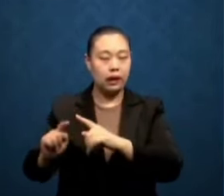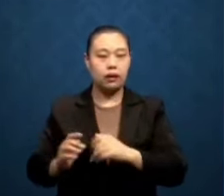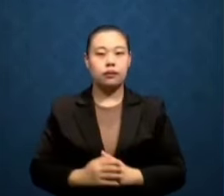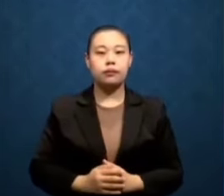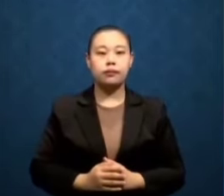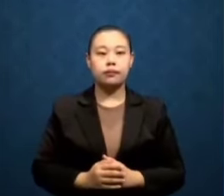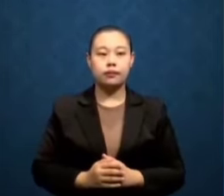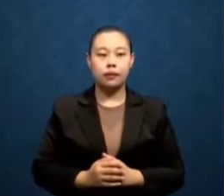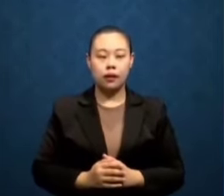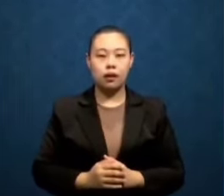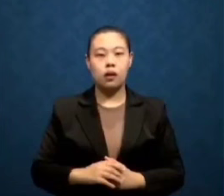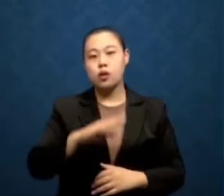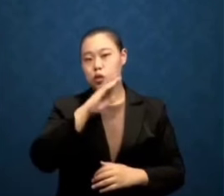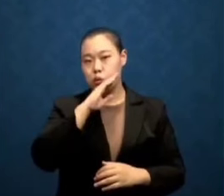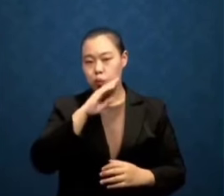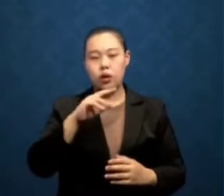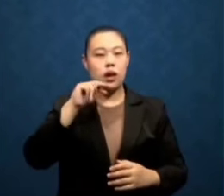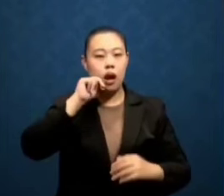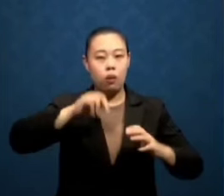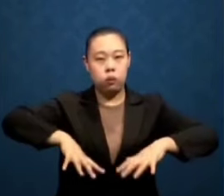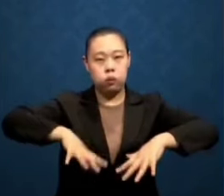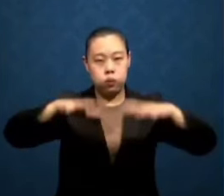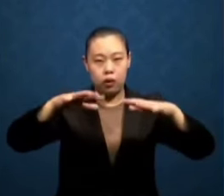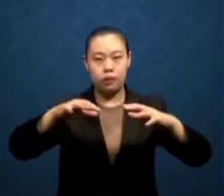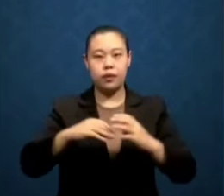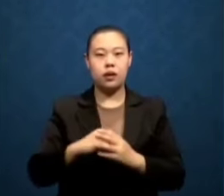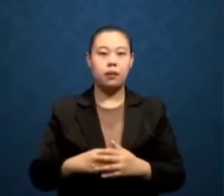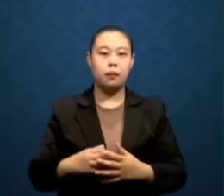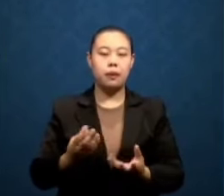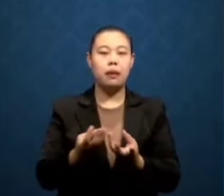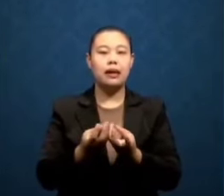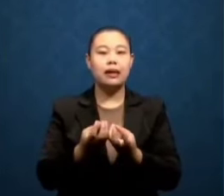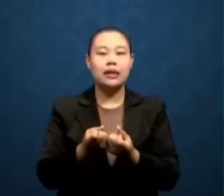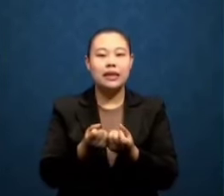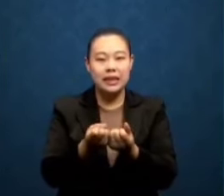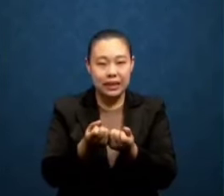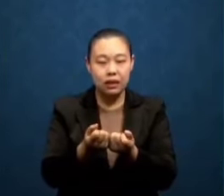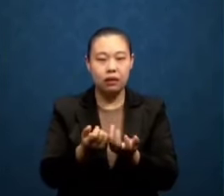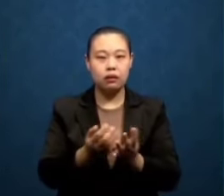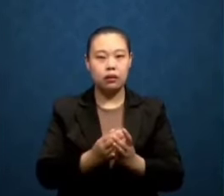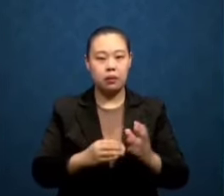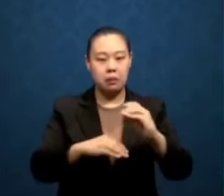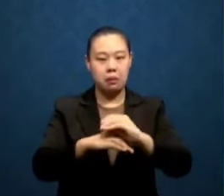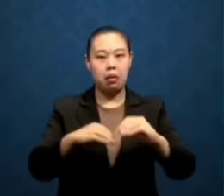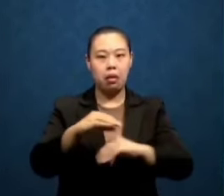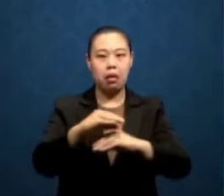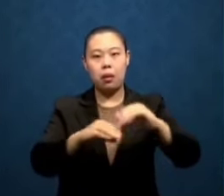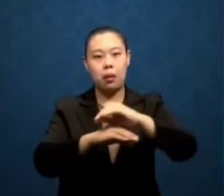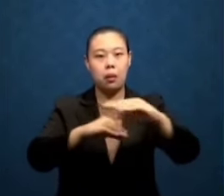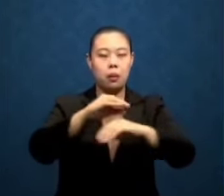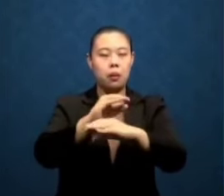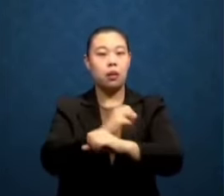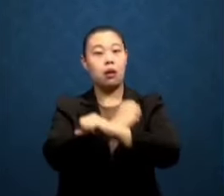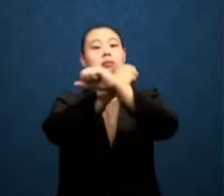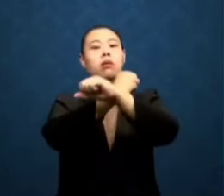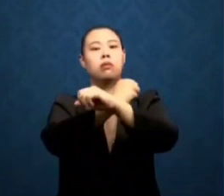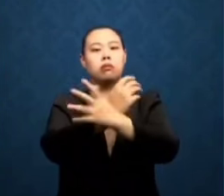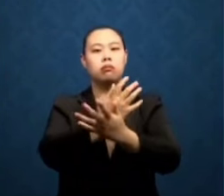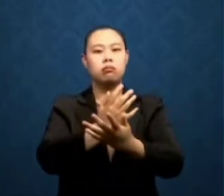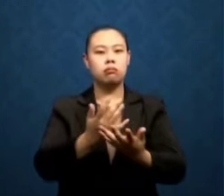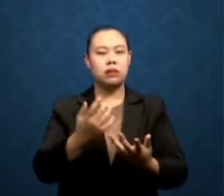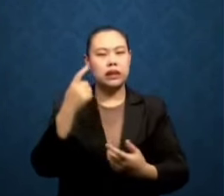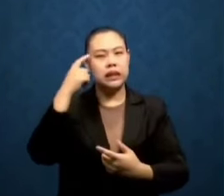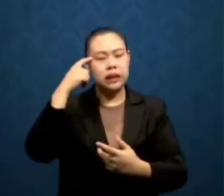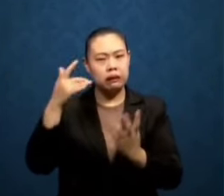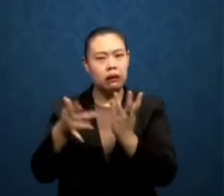ๆเช่นการใช้กำแพงกั้นน้ำที่ทำด้วยยางแทนวิธีการวางกระสอบทรายจึงขอให้นายกรัฐมนตรีรัฐมนตรีว่าการ